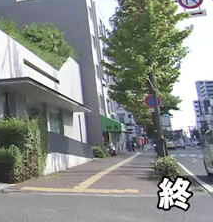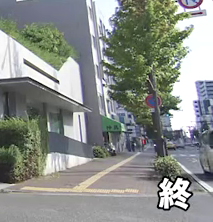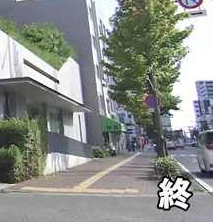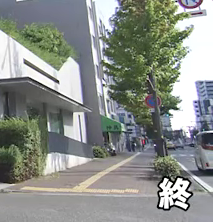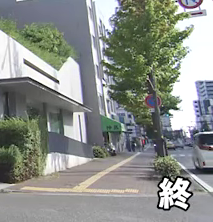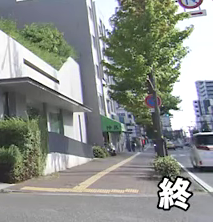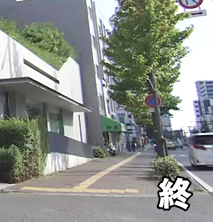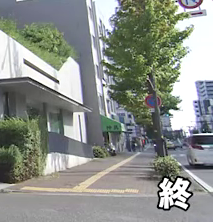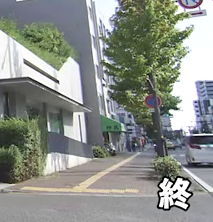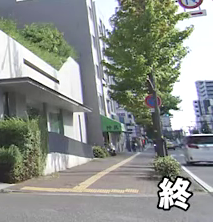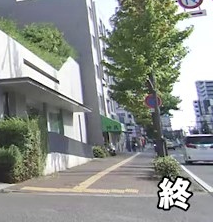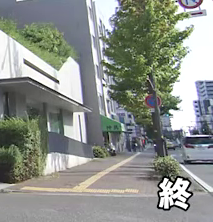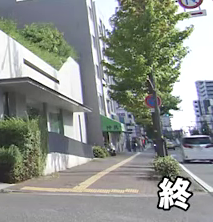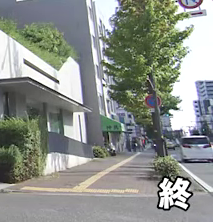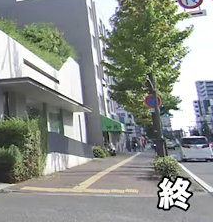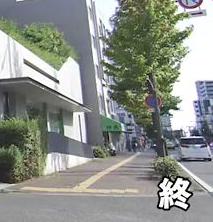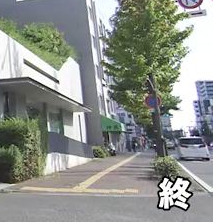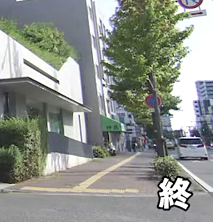あ